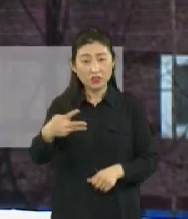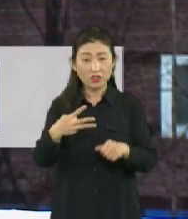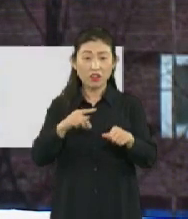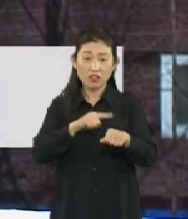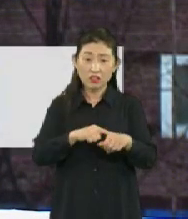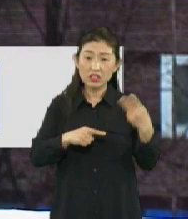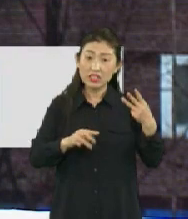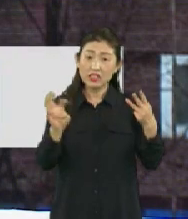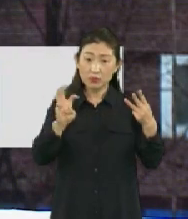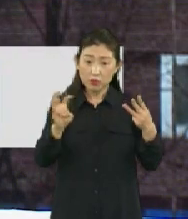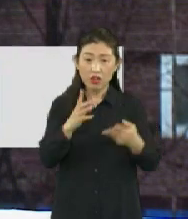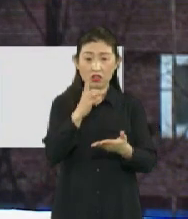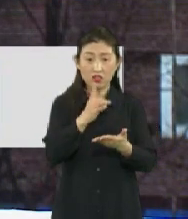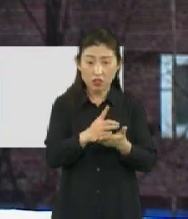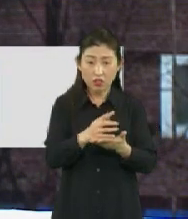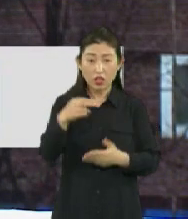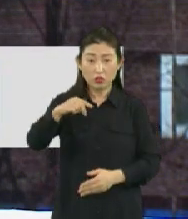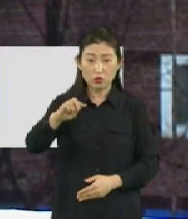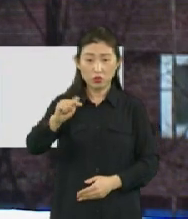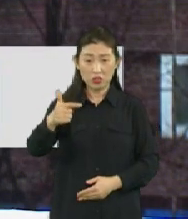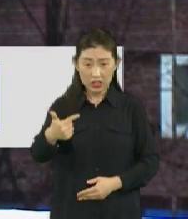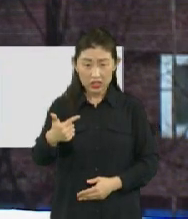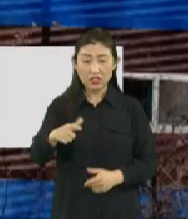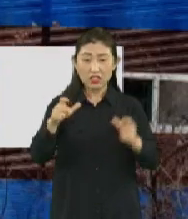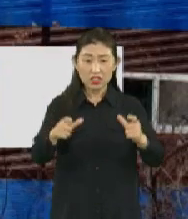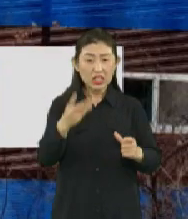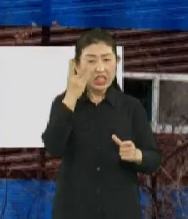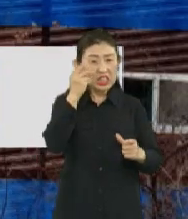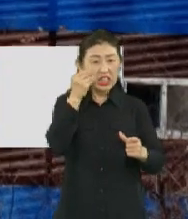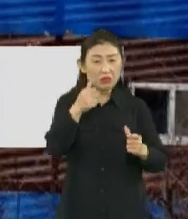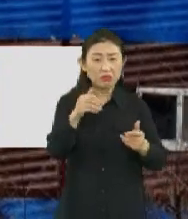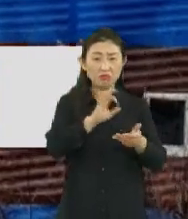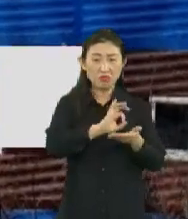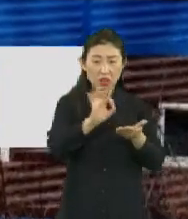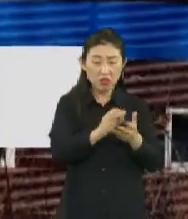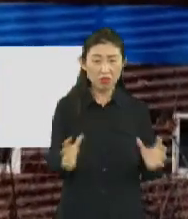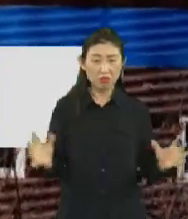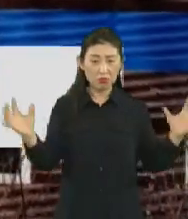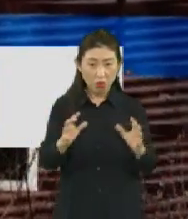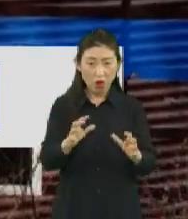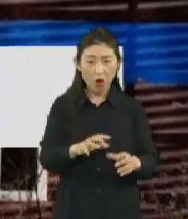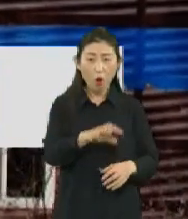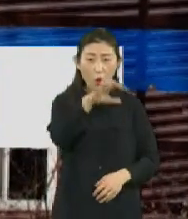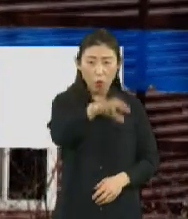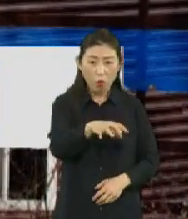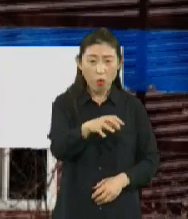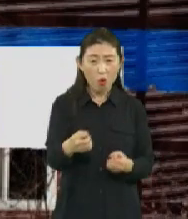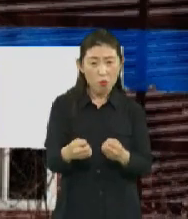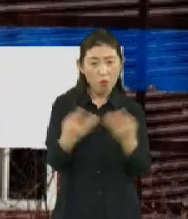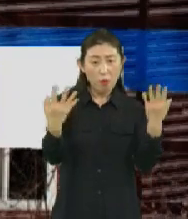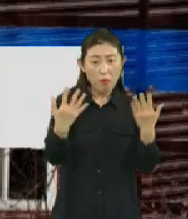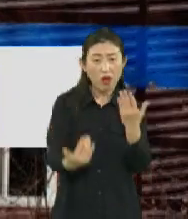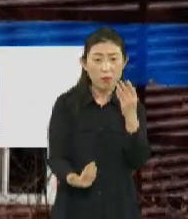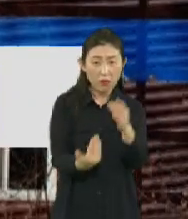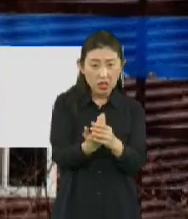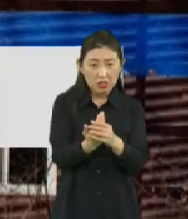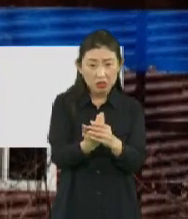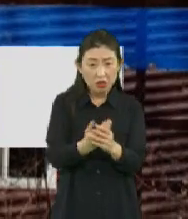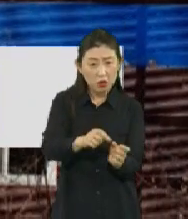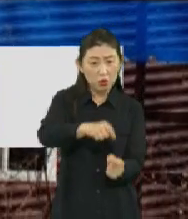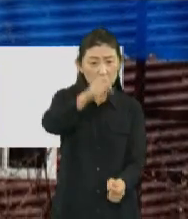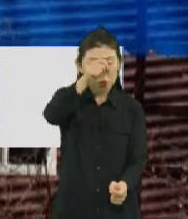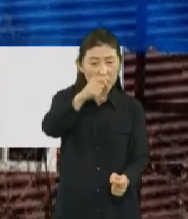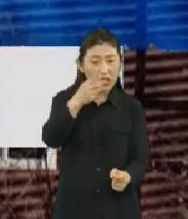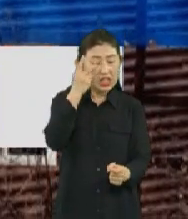오늘 오후 3시 반쯤 천안시 동남구 수신면에 한 폐식용유 재활용 업체에서 폭발 사고가 일어나 13m